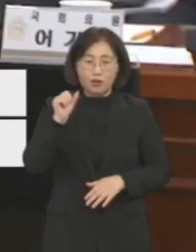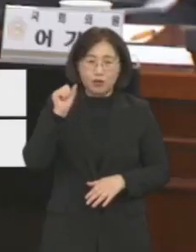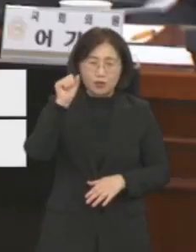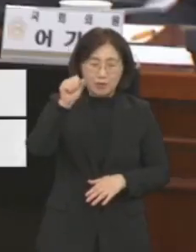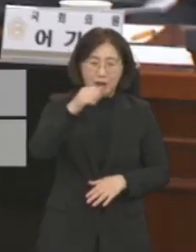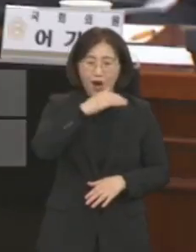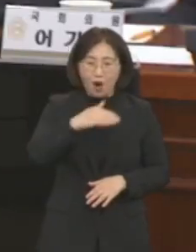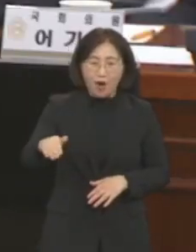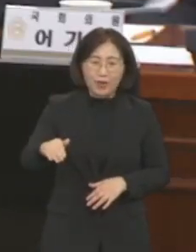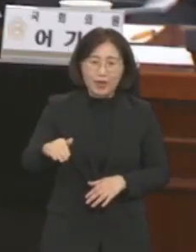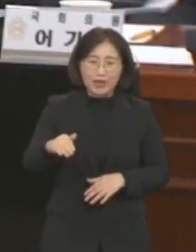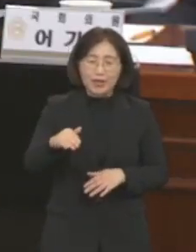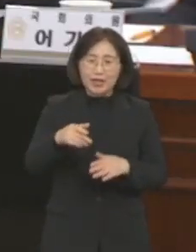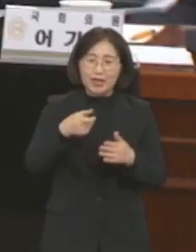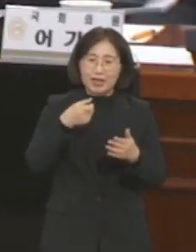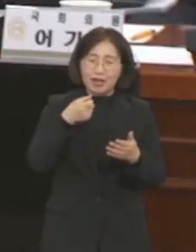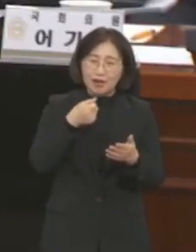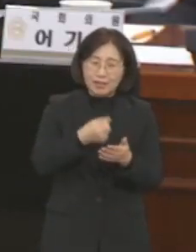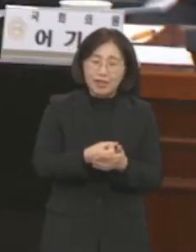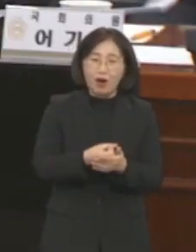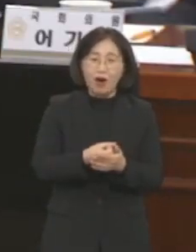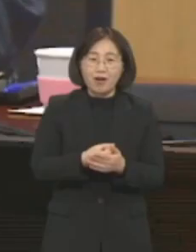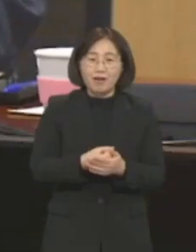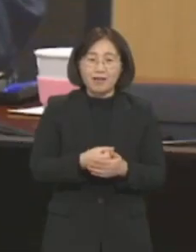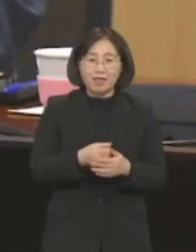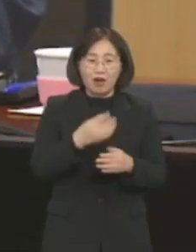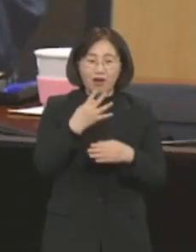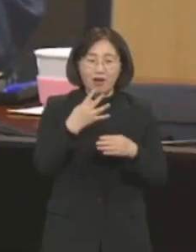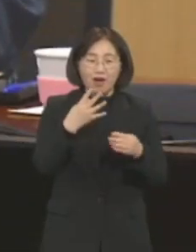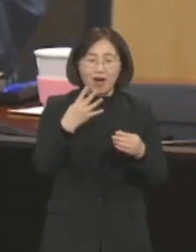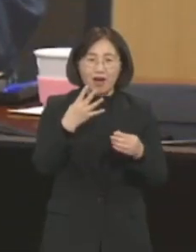예상돼 4선 이상의 충청권 중진들의